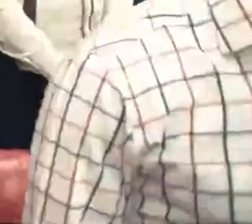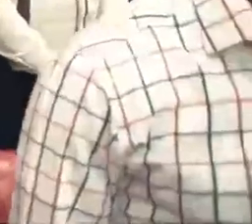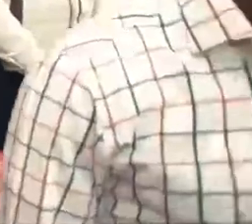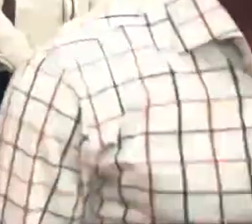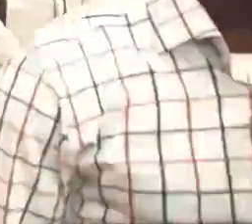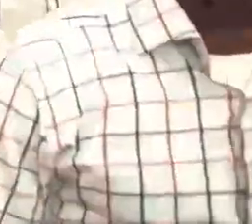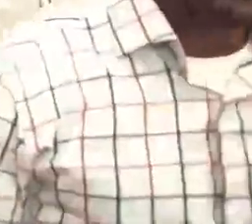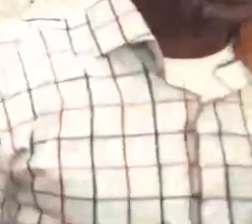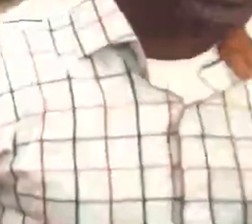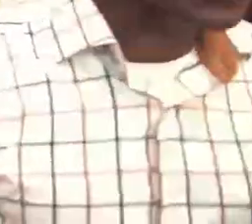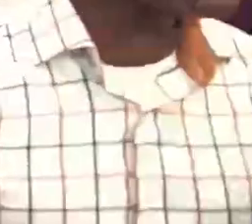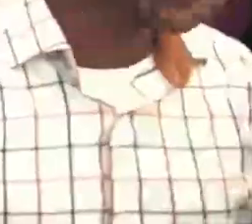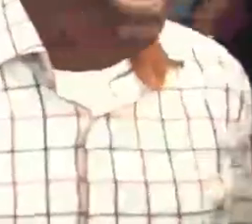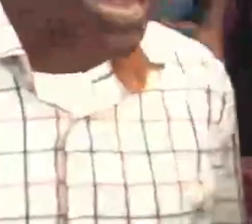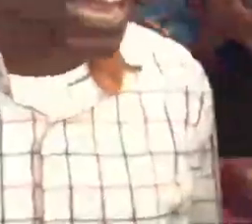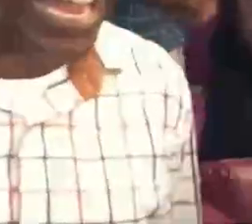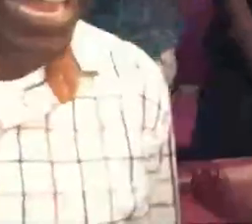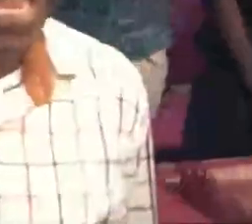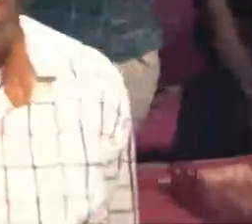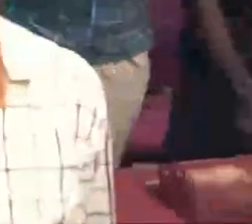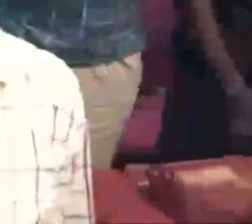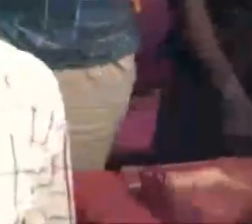Il n'y a pas de déception ce soir.